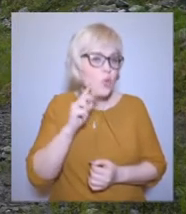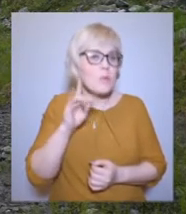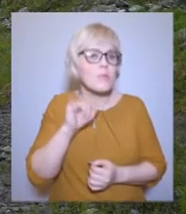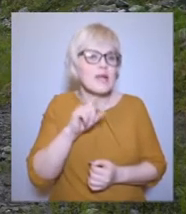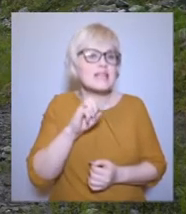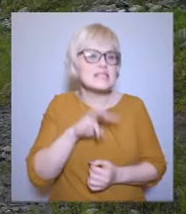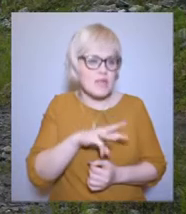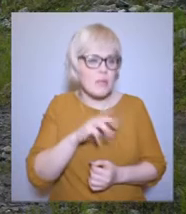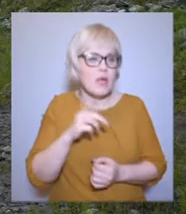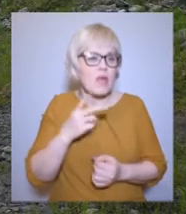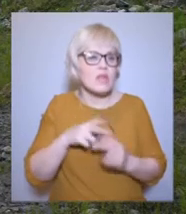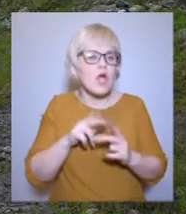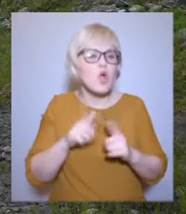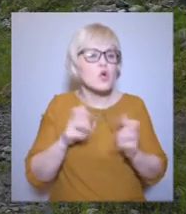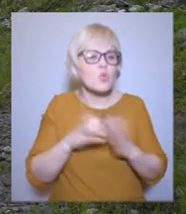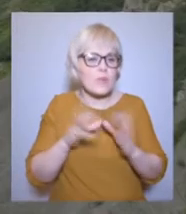зеленый – это празим.